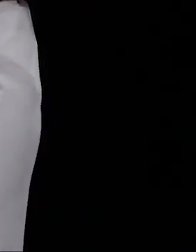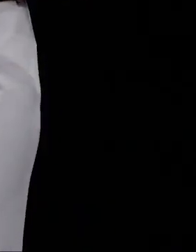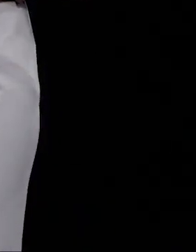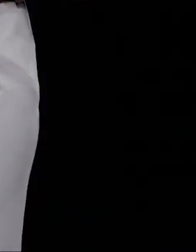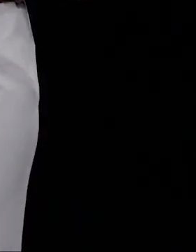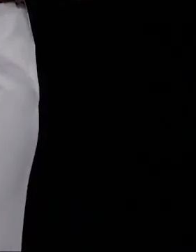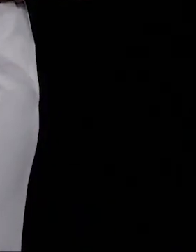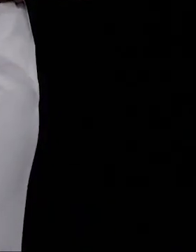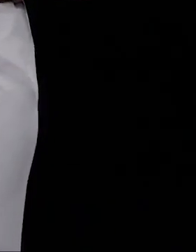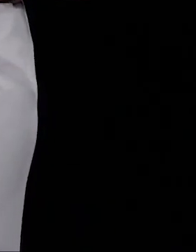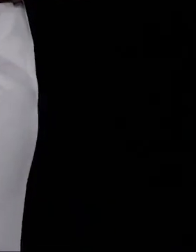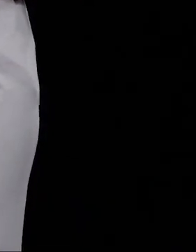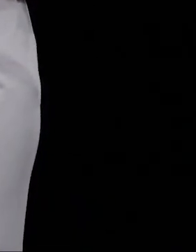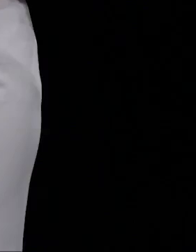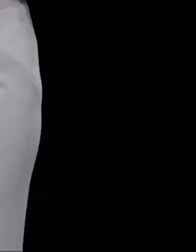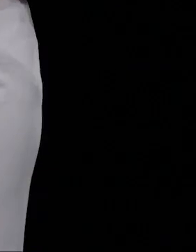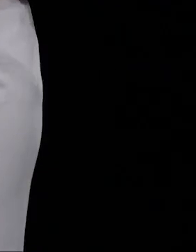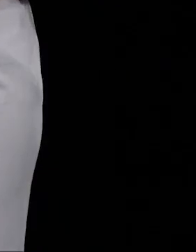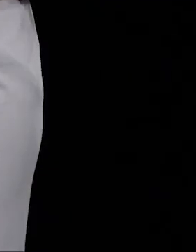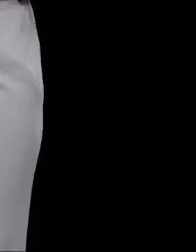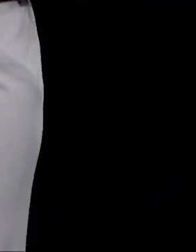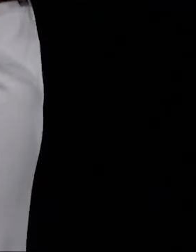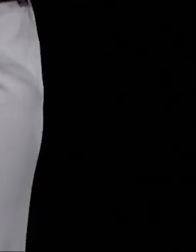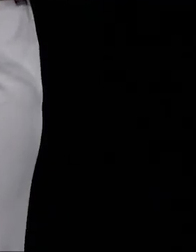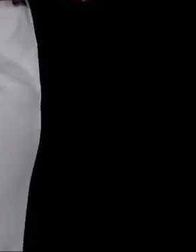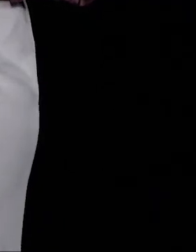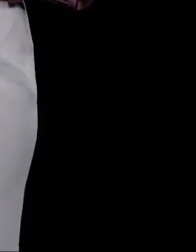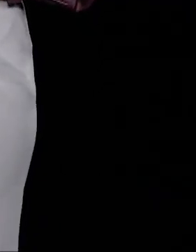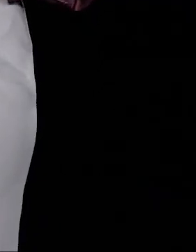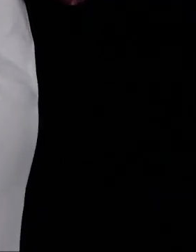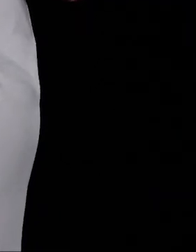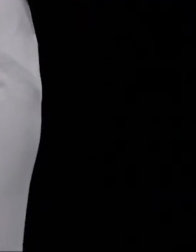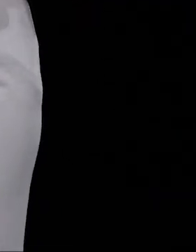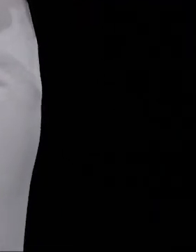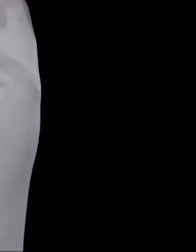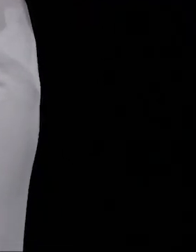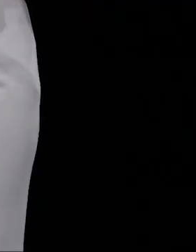언제 어디서나 내 손안의 뉴스. 광주 MBC 뉴스 유튜브 구독으로 함께하세요.